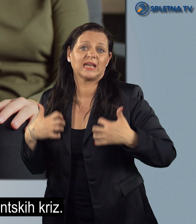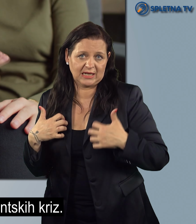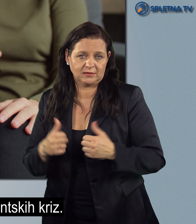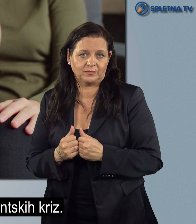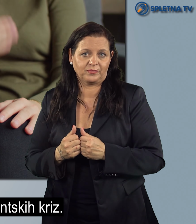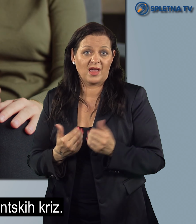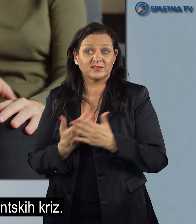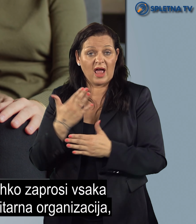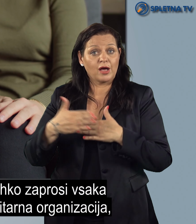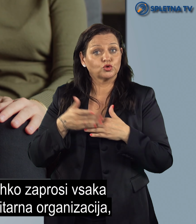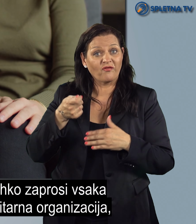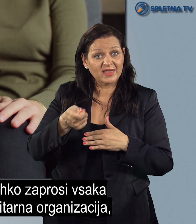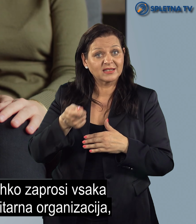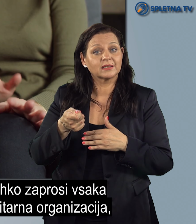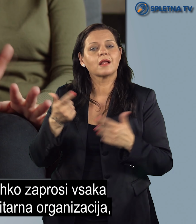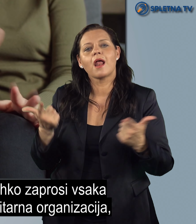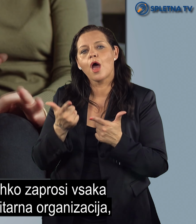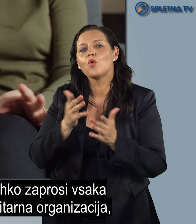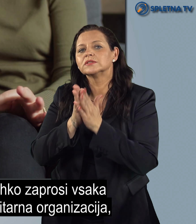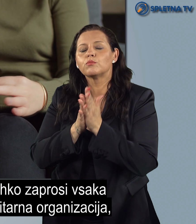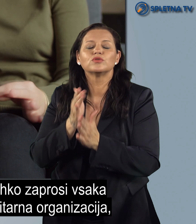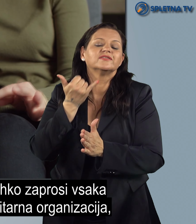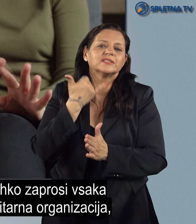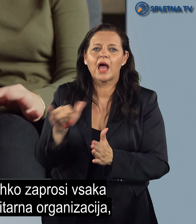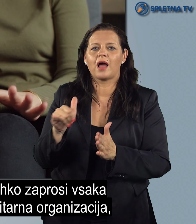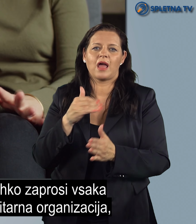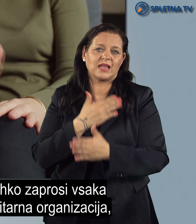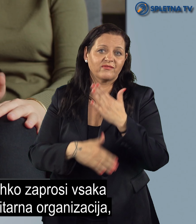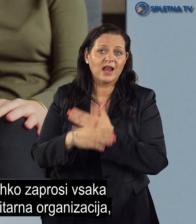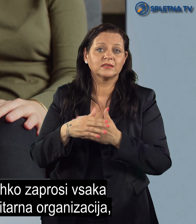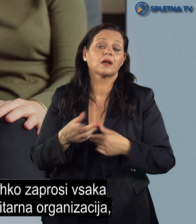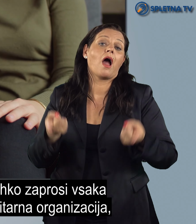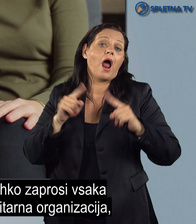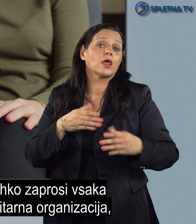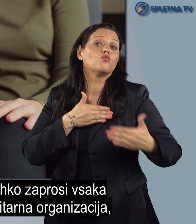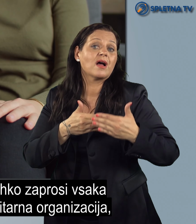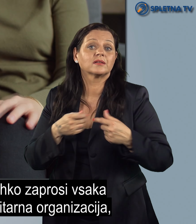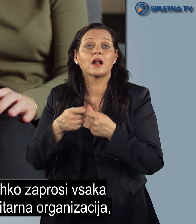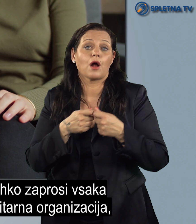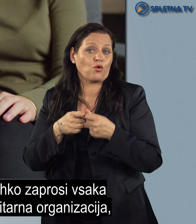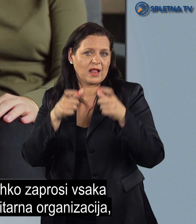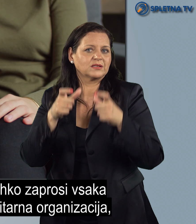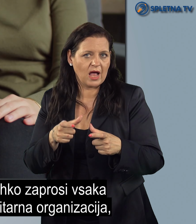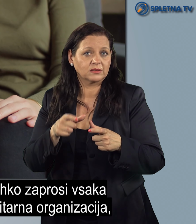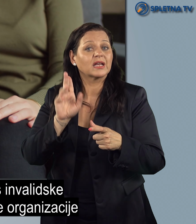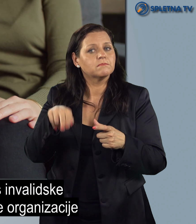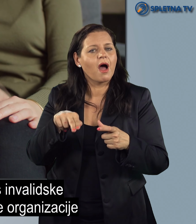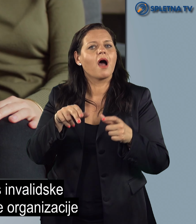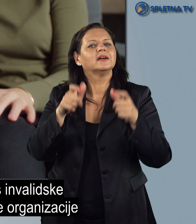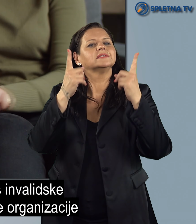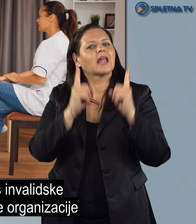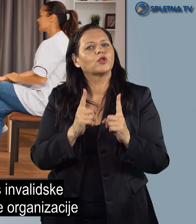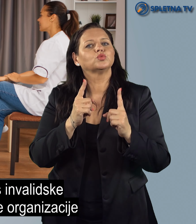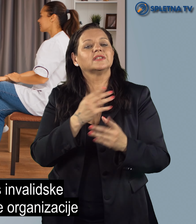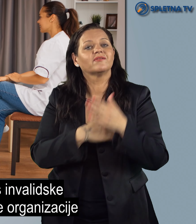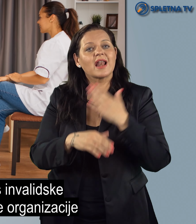kriz. Za sofinanciranje lahko zaprosi vsaka invalidska ali humanitarna organizacija, ki ima status